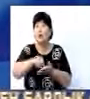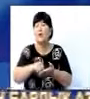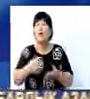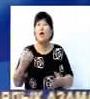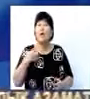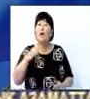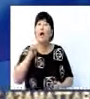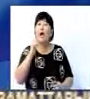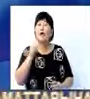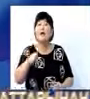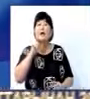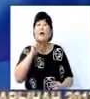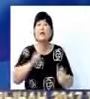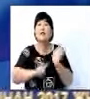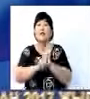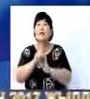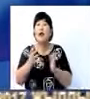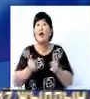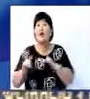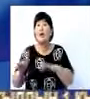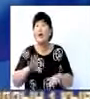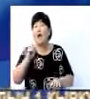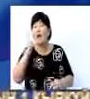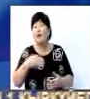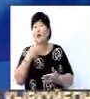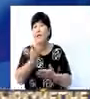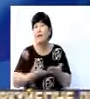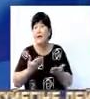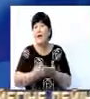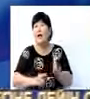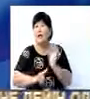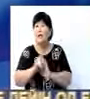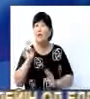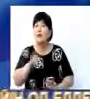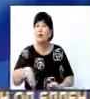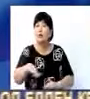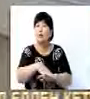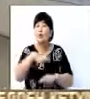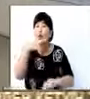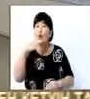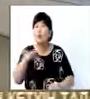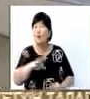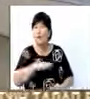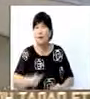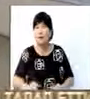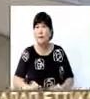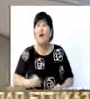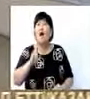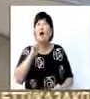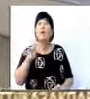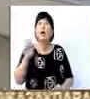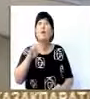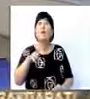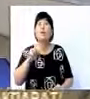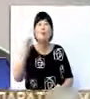ақиқат айнасы жастар ұйымының бастамасымен қолға алынған шараға әлеуметтік мәселелермен келген тұрғындар көп болды. Қаршыға